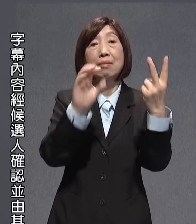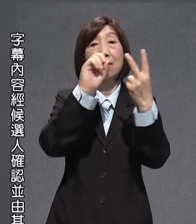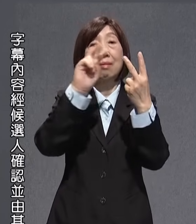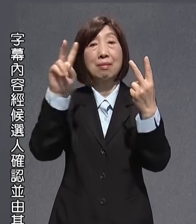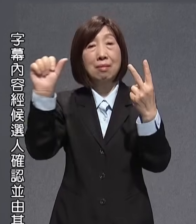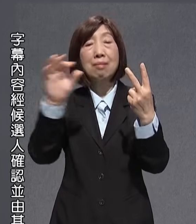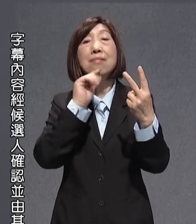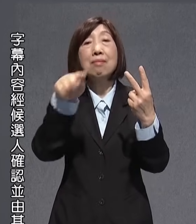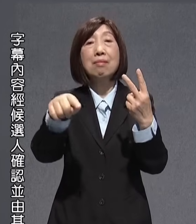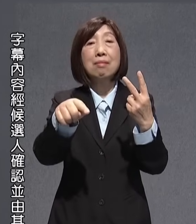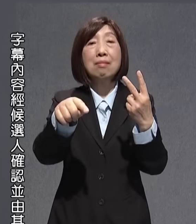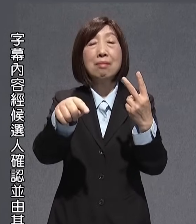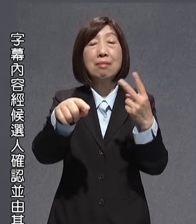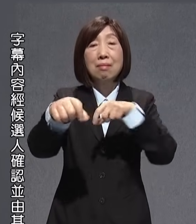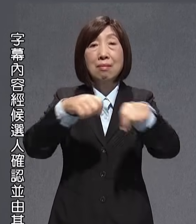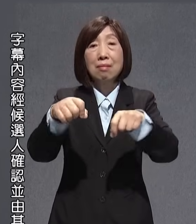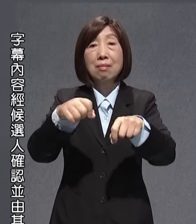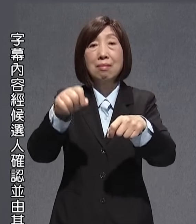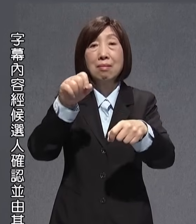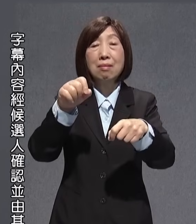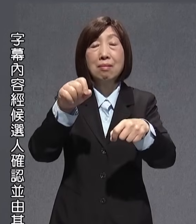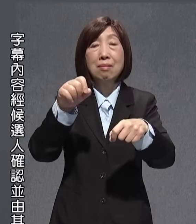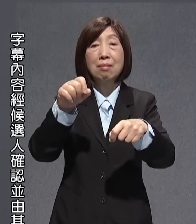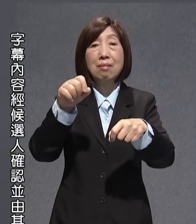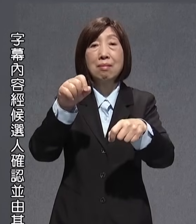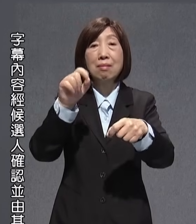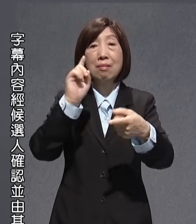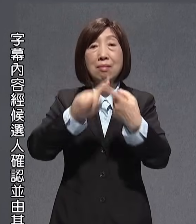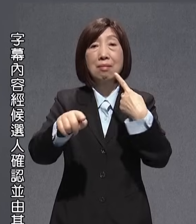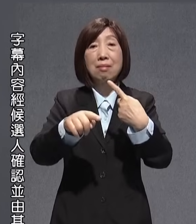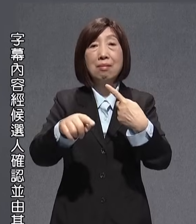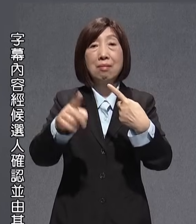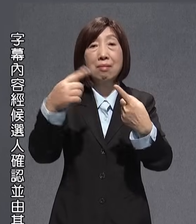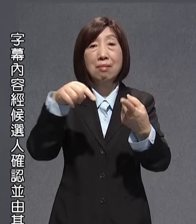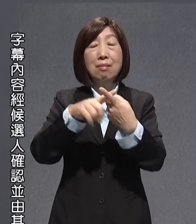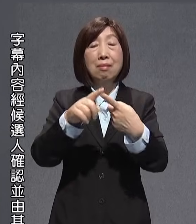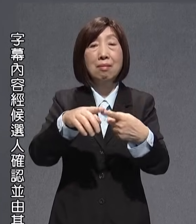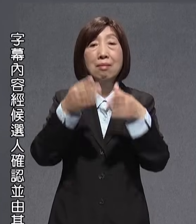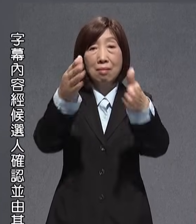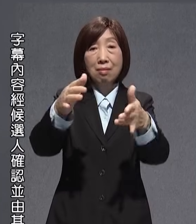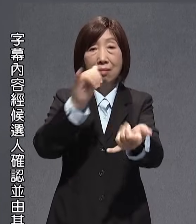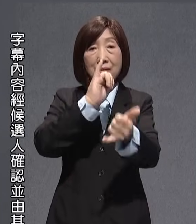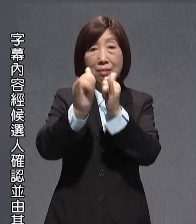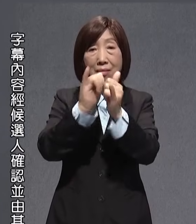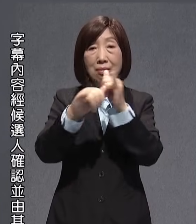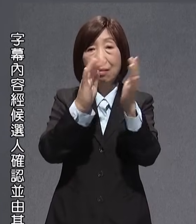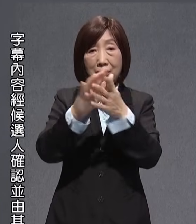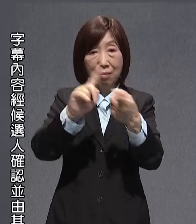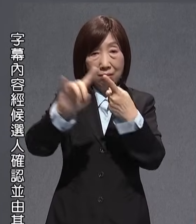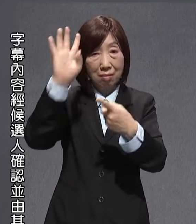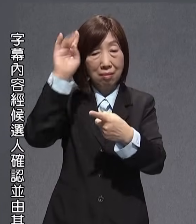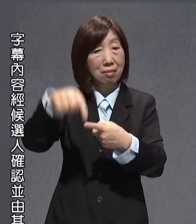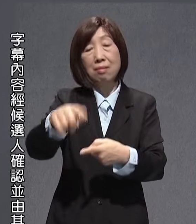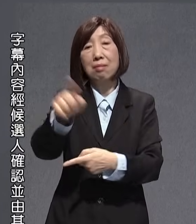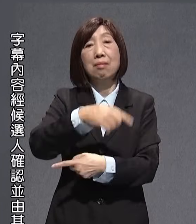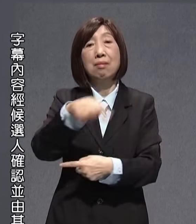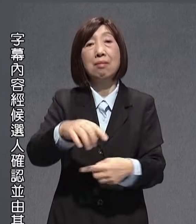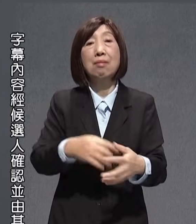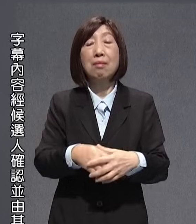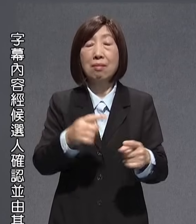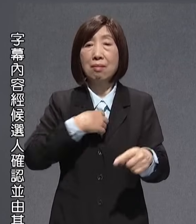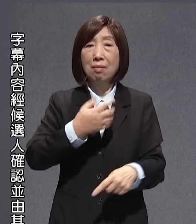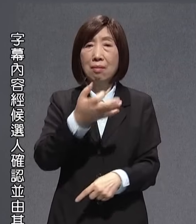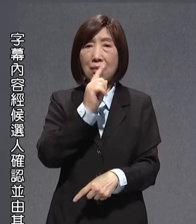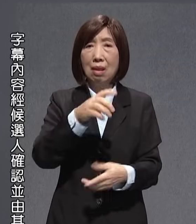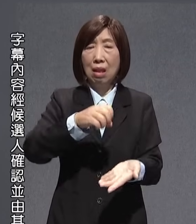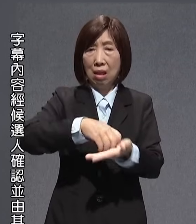辉和家园这个错误的政策，对全民来讲毁绝了系列。尤其你刚刚讲的，我也觉得很奇怪。我